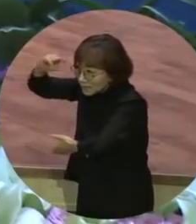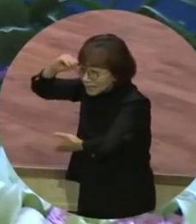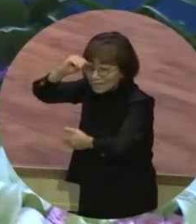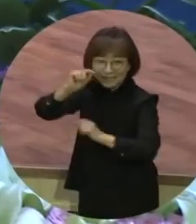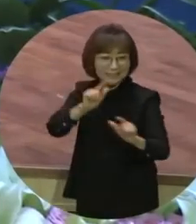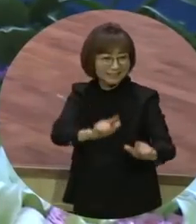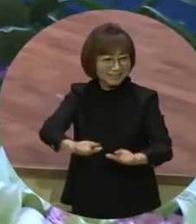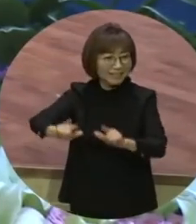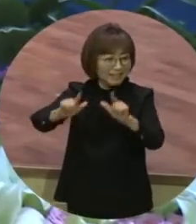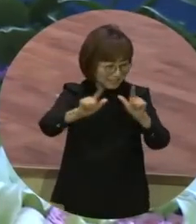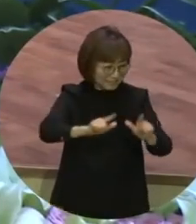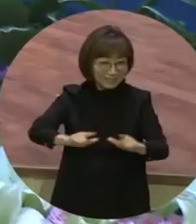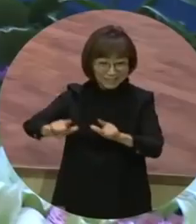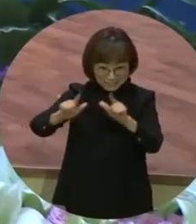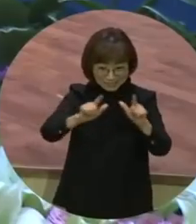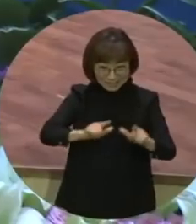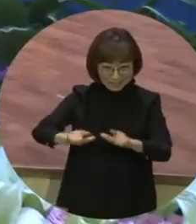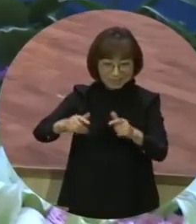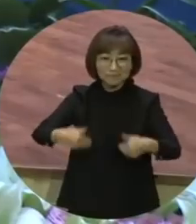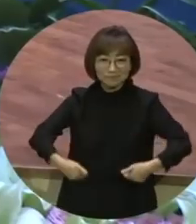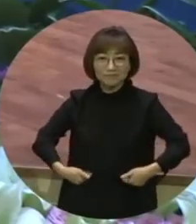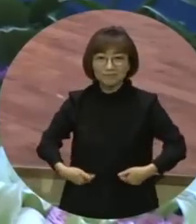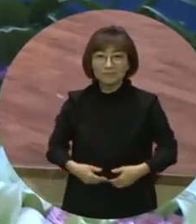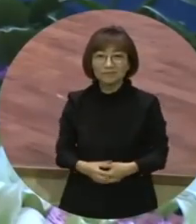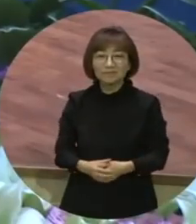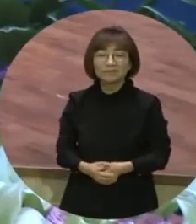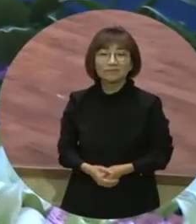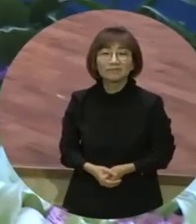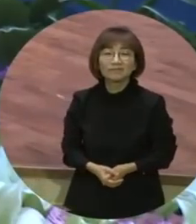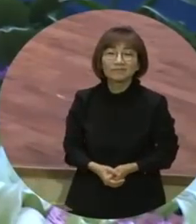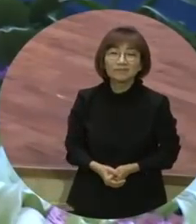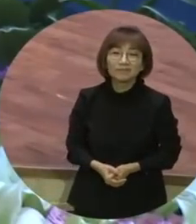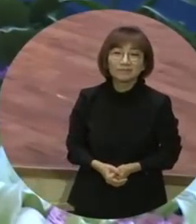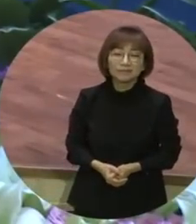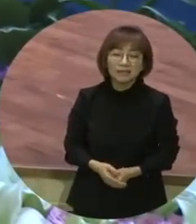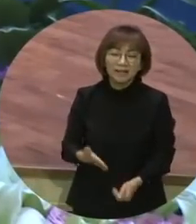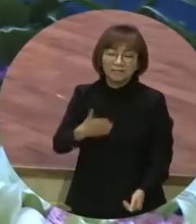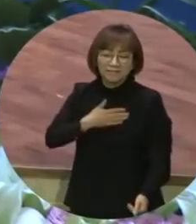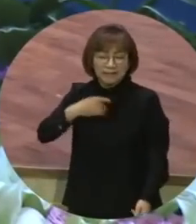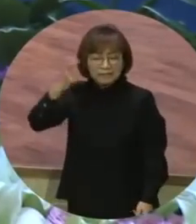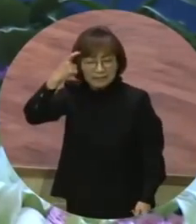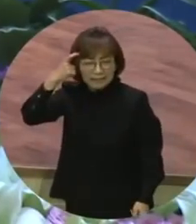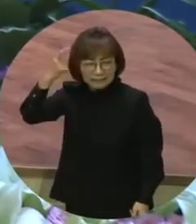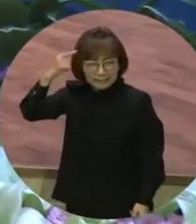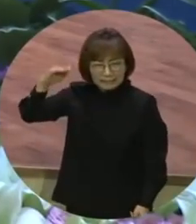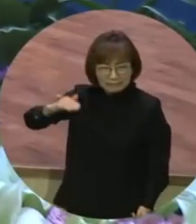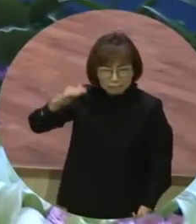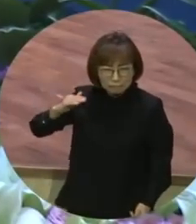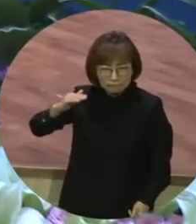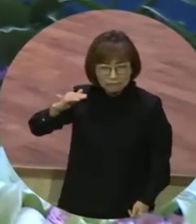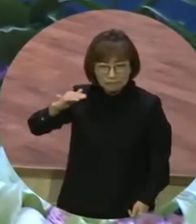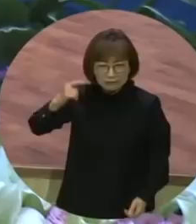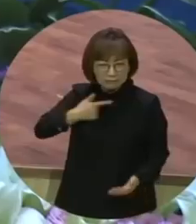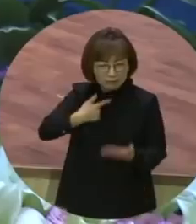함께 주님의 마음을 본받는 삶이에요. 그렇게 바뀌어야 돼요. 내 기준 내려놔라는 얘기예요.